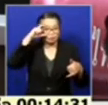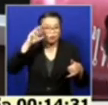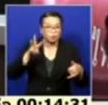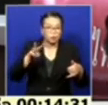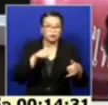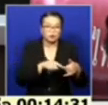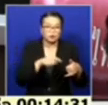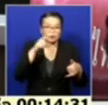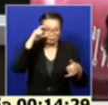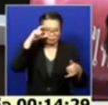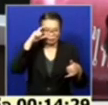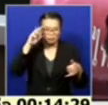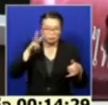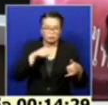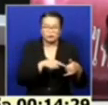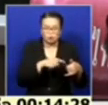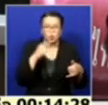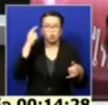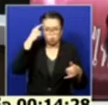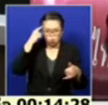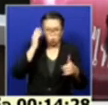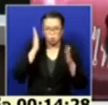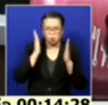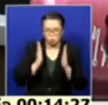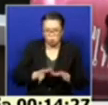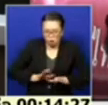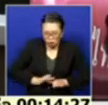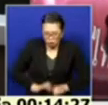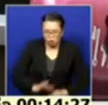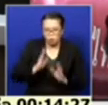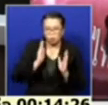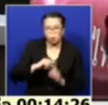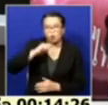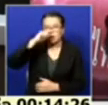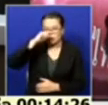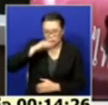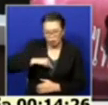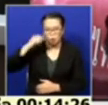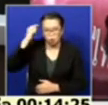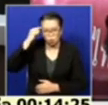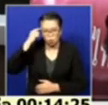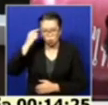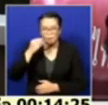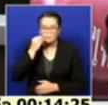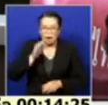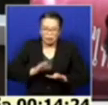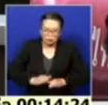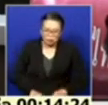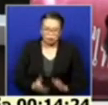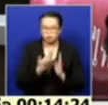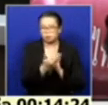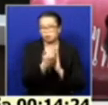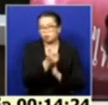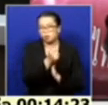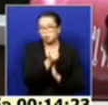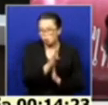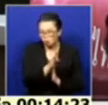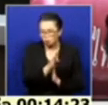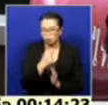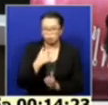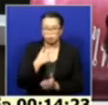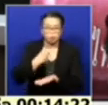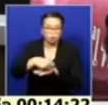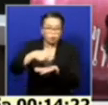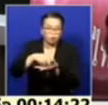รุงส.ส.เพื่อไทยอ้าวปรากฏว่านั่งอยู่ทีนี้อยากจะเรียนอย่างนี้นะครับว่าคุณวันเฉลิม